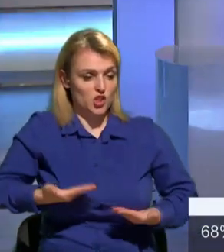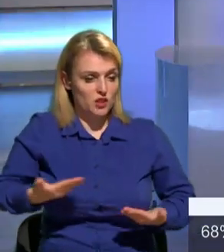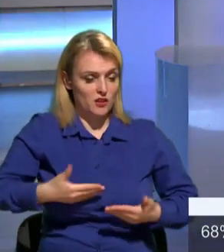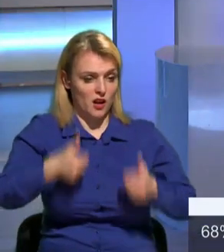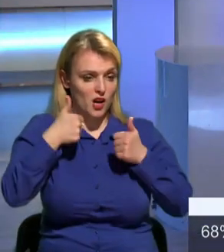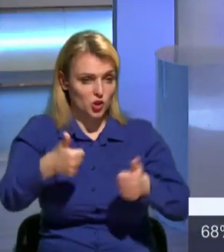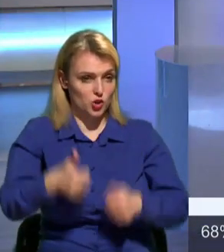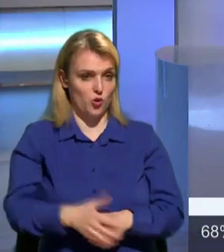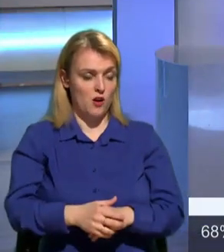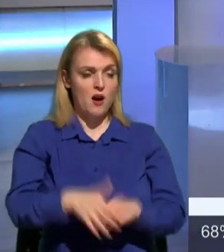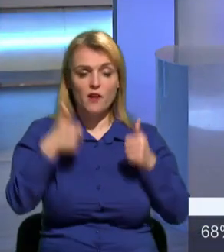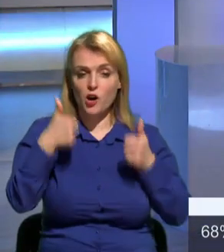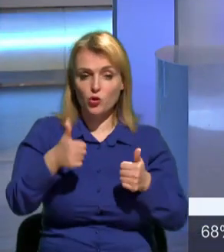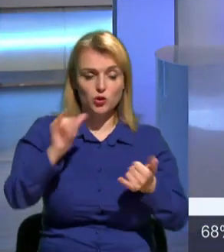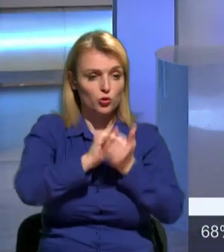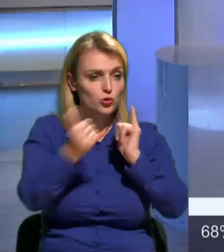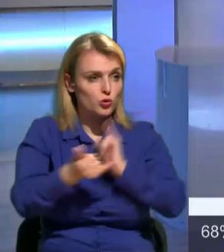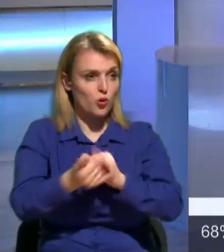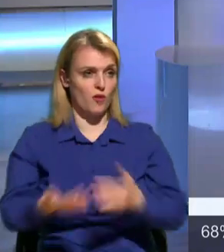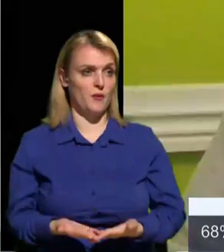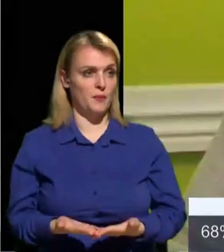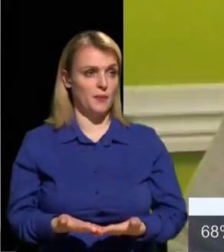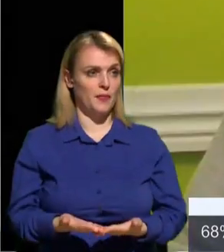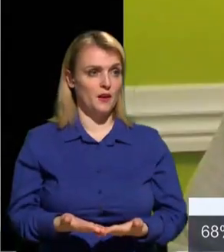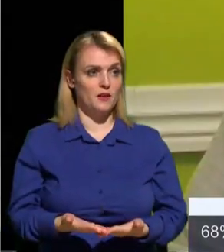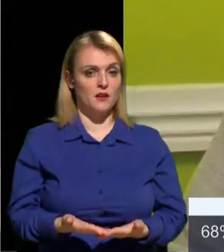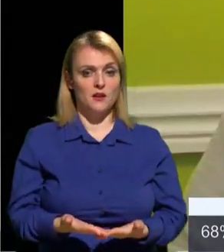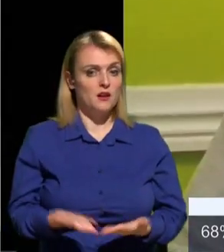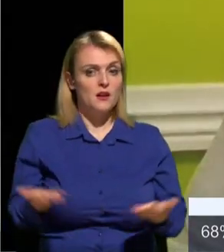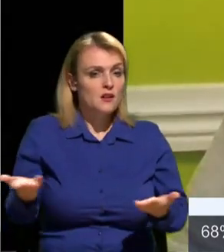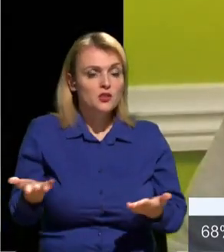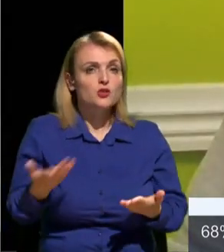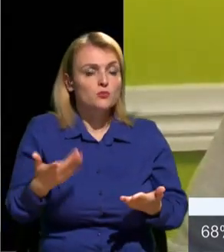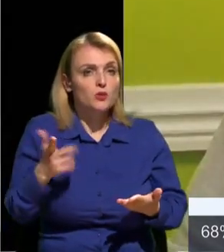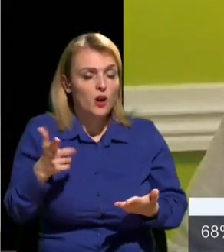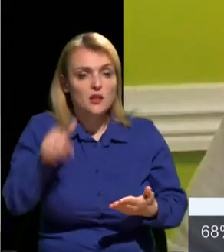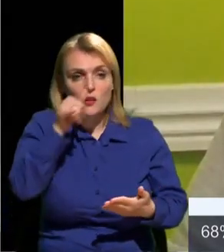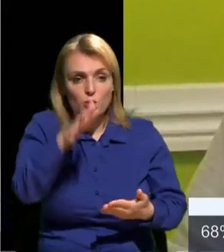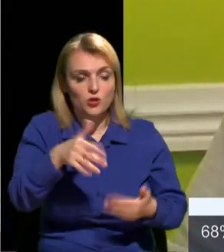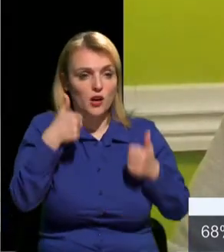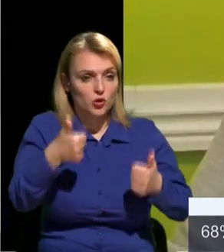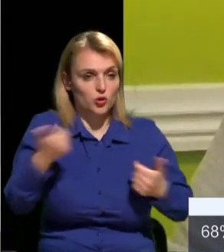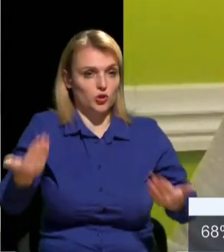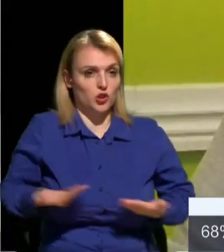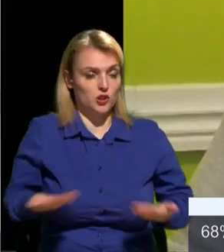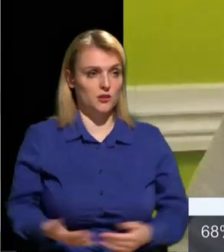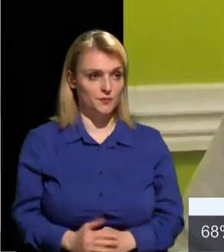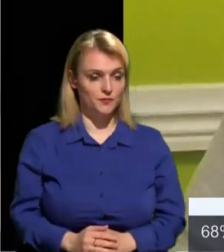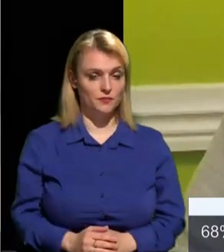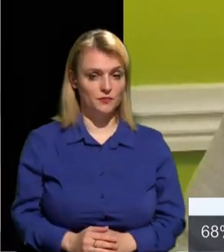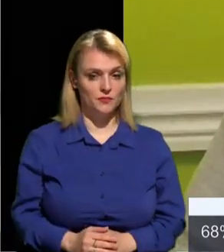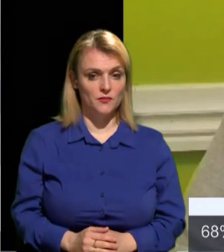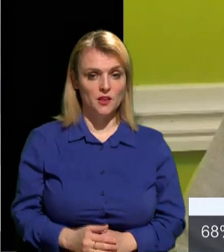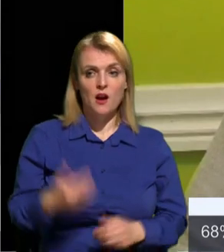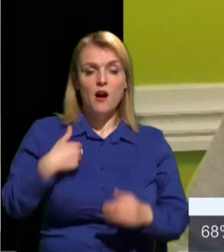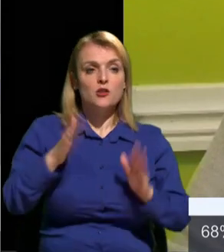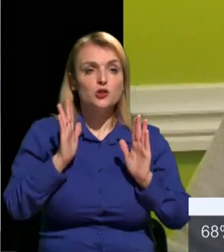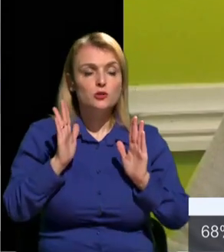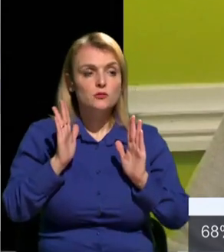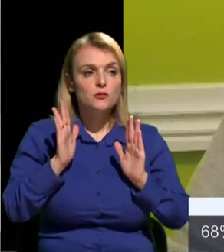demnitate bătrânețe, iar demnitatea înseamnă, încă o dată, repet, să nu-i marginalizăm, iar nemarginalizarea lor înseamnă o pensie